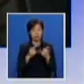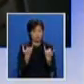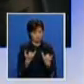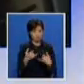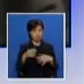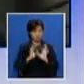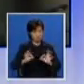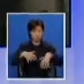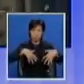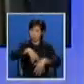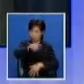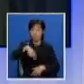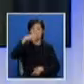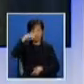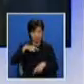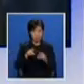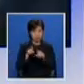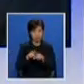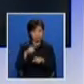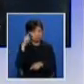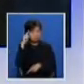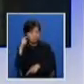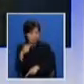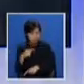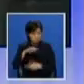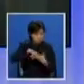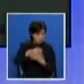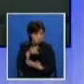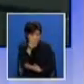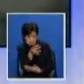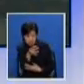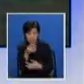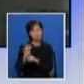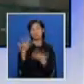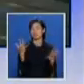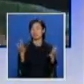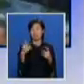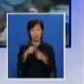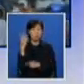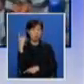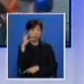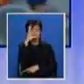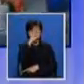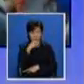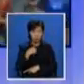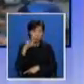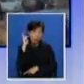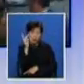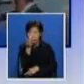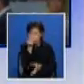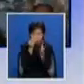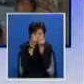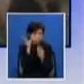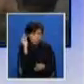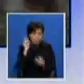วยกันไม่มีใครมีเจตนาที่จะทำร้ายใครผมย้ำไปเมื่อคืนครับว่าในการที่เราติดตามข่าวสารต่างๆนั้นขอ